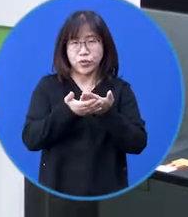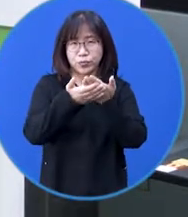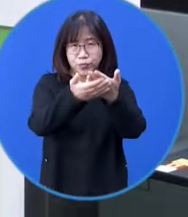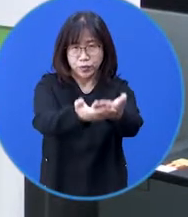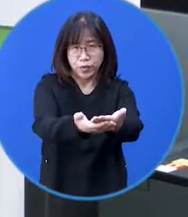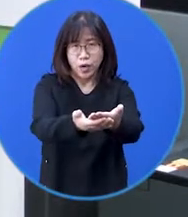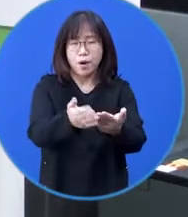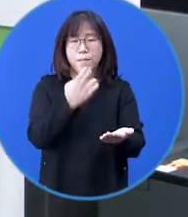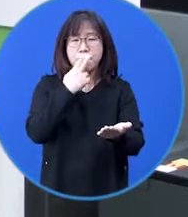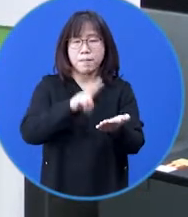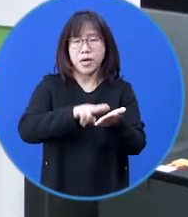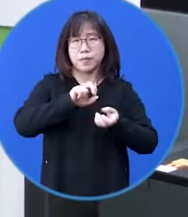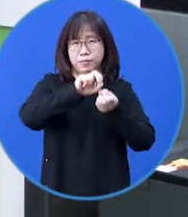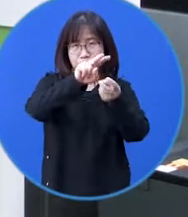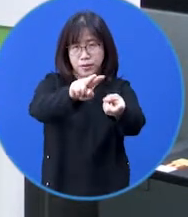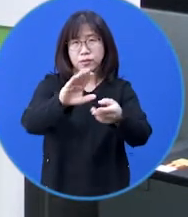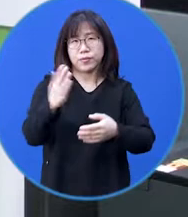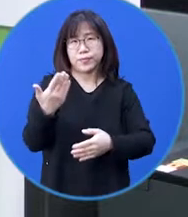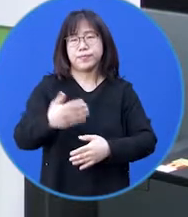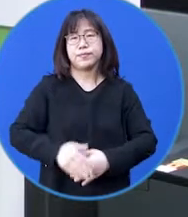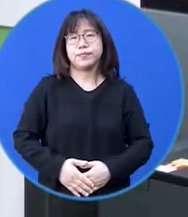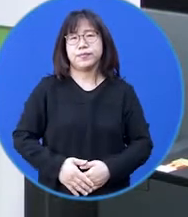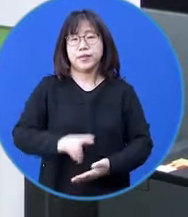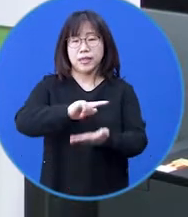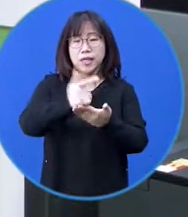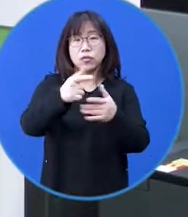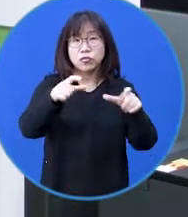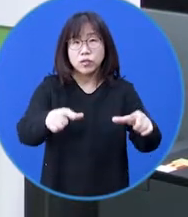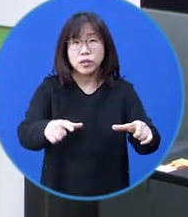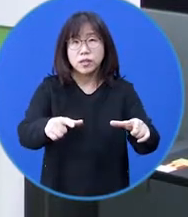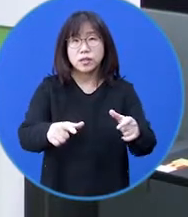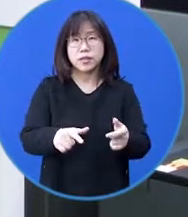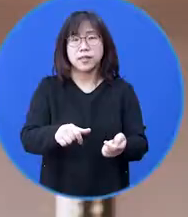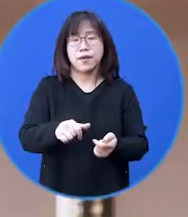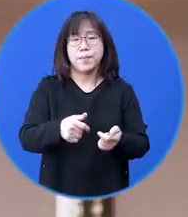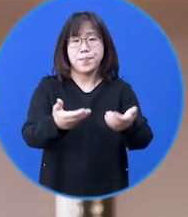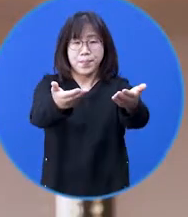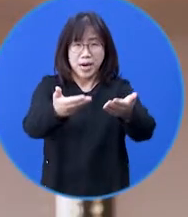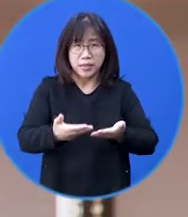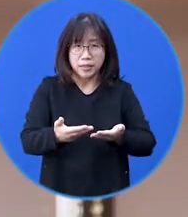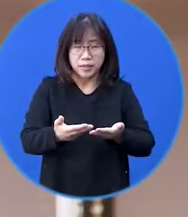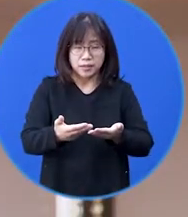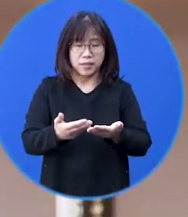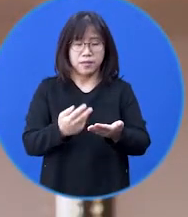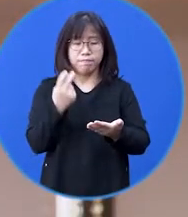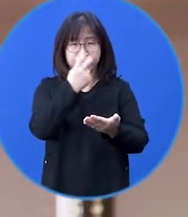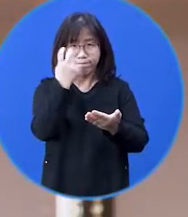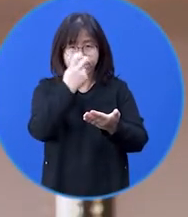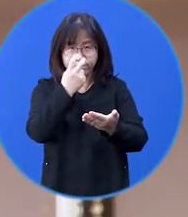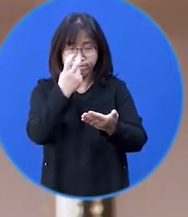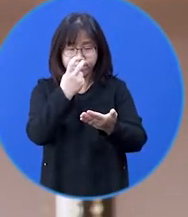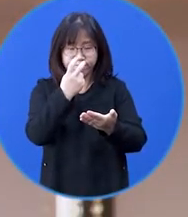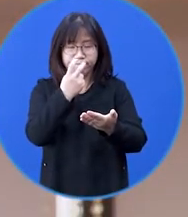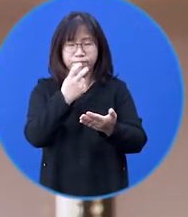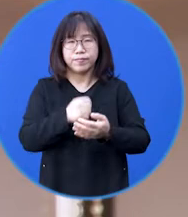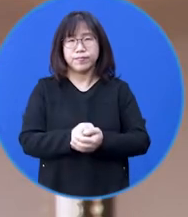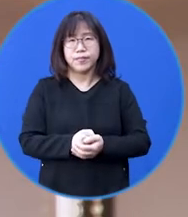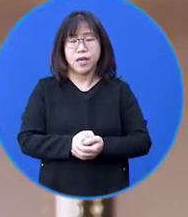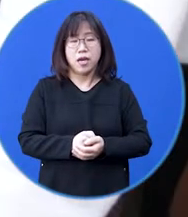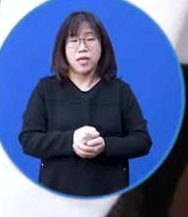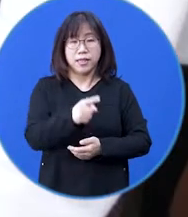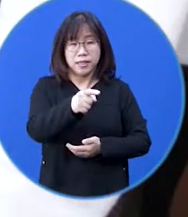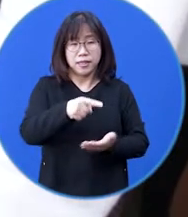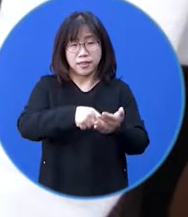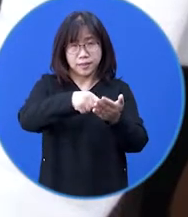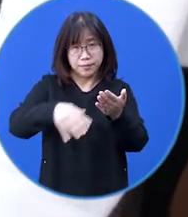강서구청 세무이과에 직접 방문하거나 우편으로 제출하면 됩니다. 강서구는 제출 서류를 검토해 연장